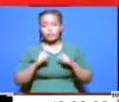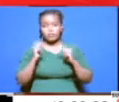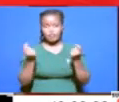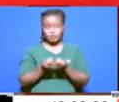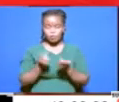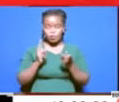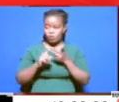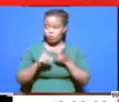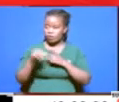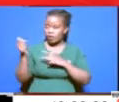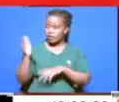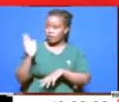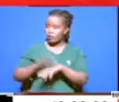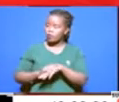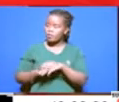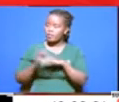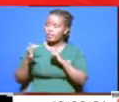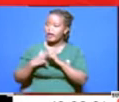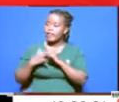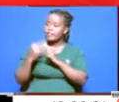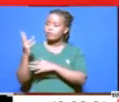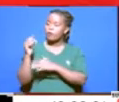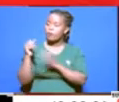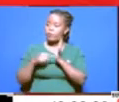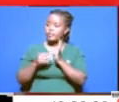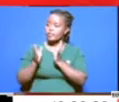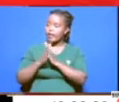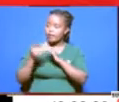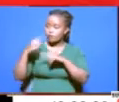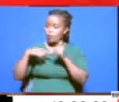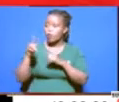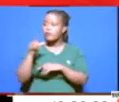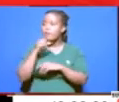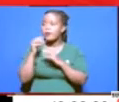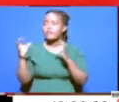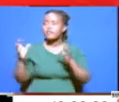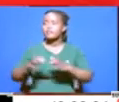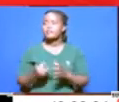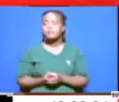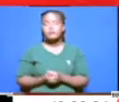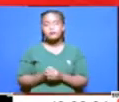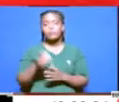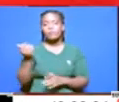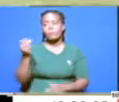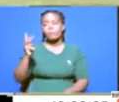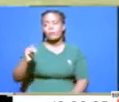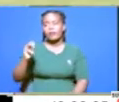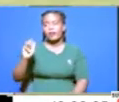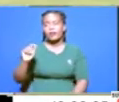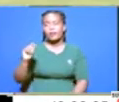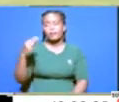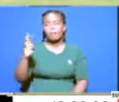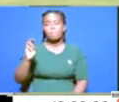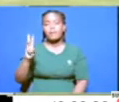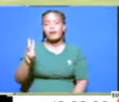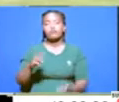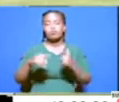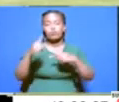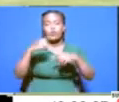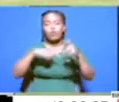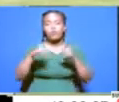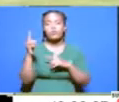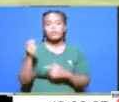alama 84 na kushinda kitengo cha wavulana. Kiunjuri Mathu alishinda kitengo cha wavulana mwenye umri wa miaka 15